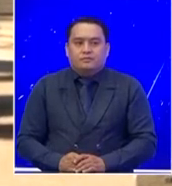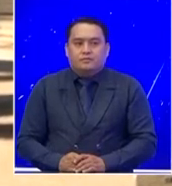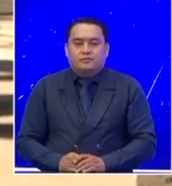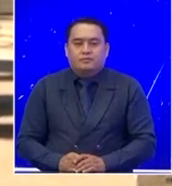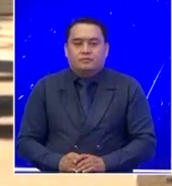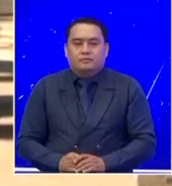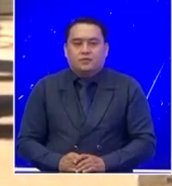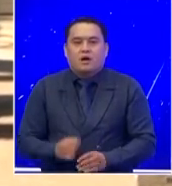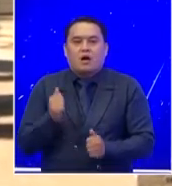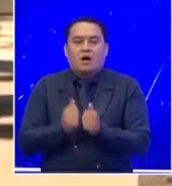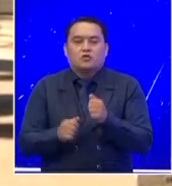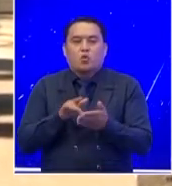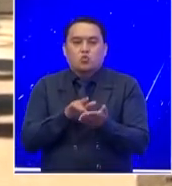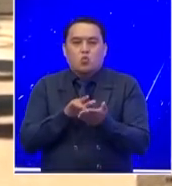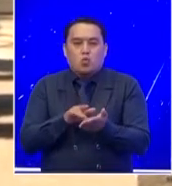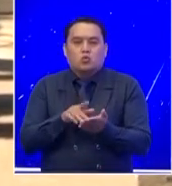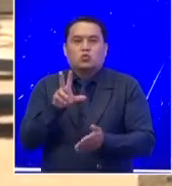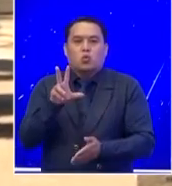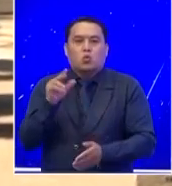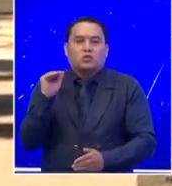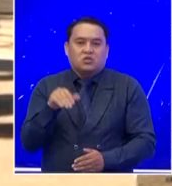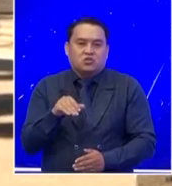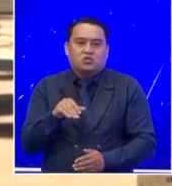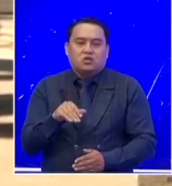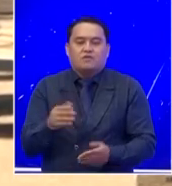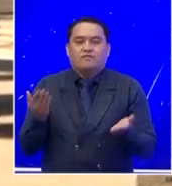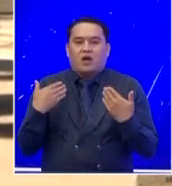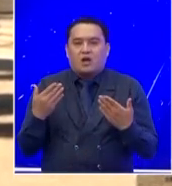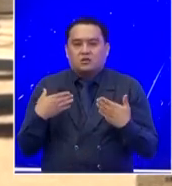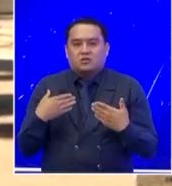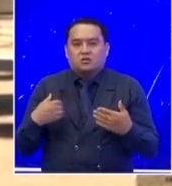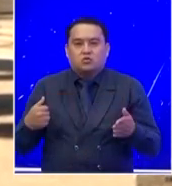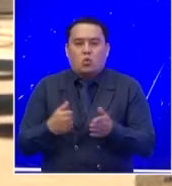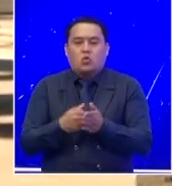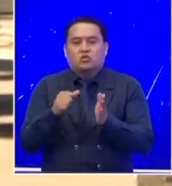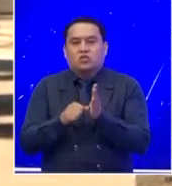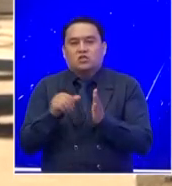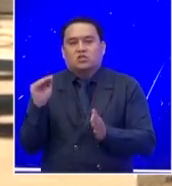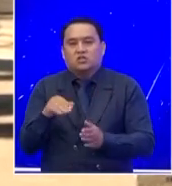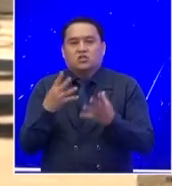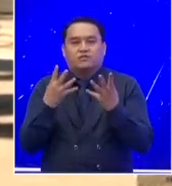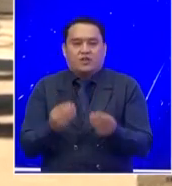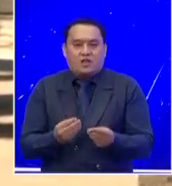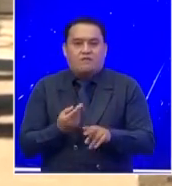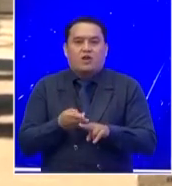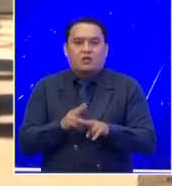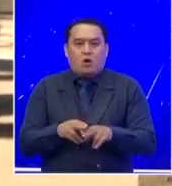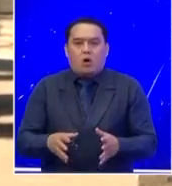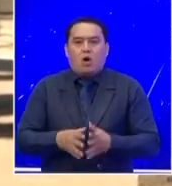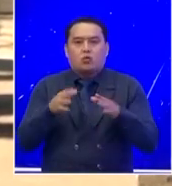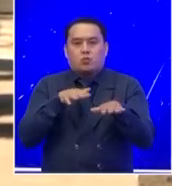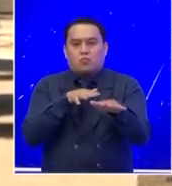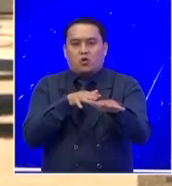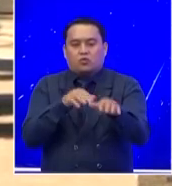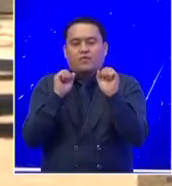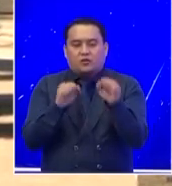В будние дни количество туристов составляет до 3000. В выходные их количество достигает 6000 в день. В этом году мы ожидаем огромный поток